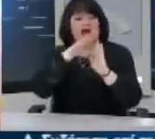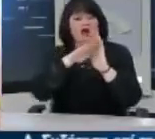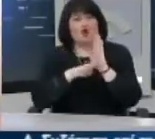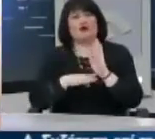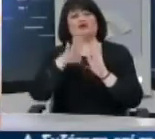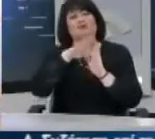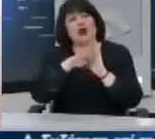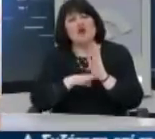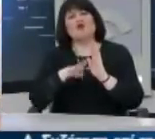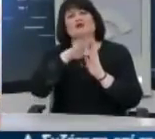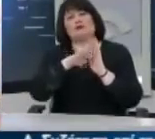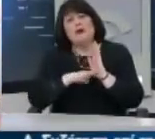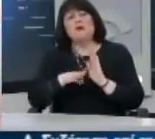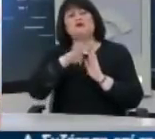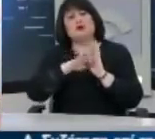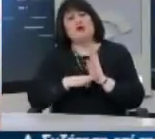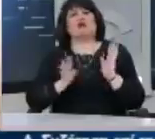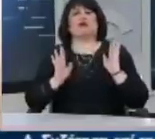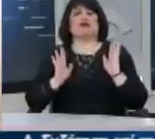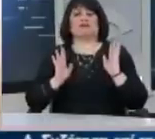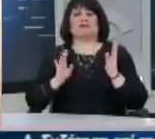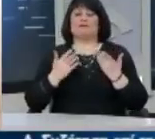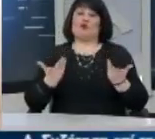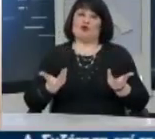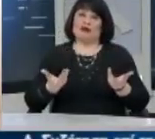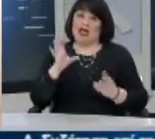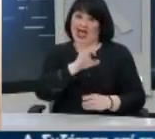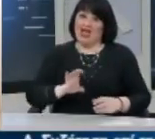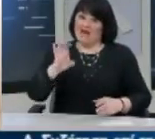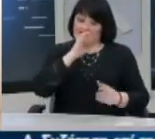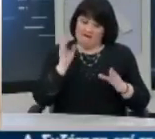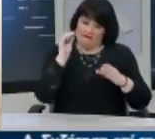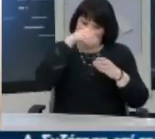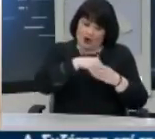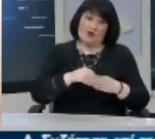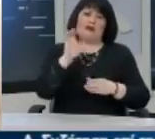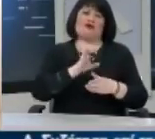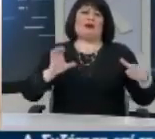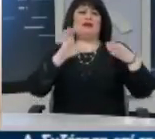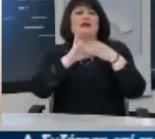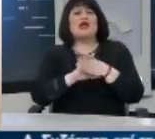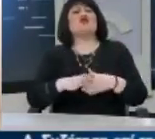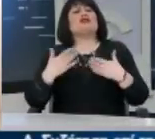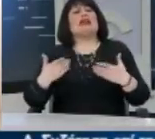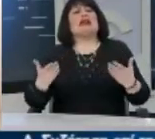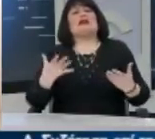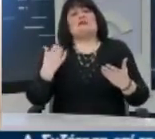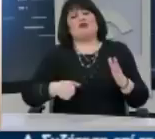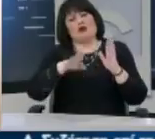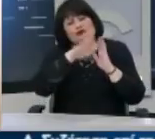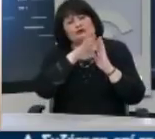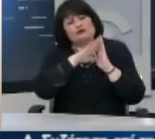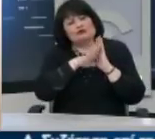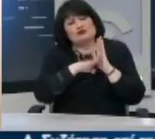κανόνες κανόνες κανόνες ότι για να μαστε στην ευρώπη για να μαστε στην ευρωπαϊκή ένωση για να μαστε αλλού υπάρχουν οι